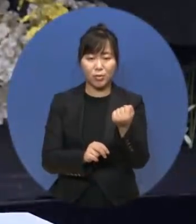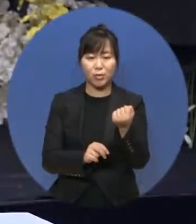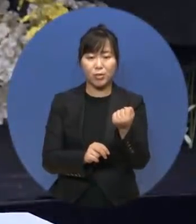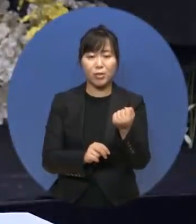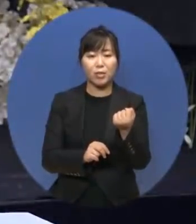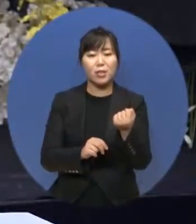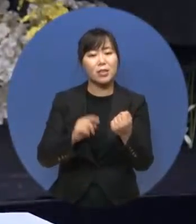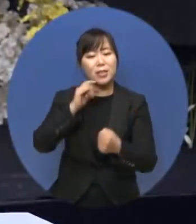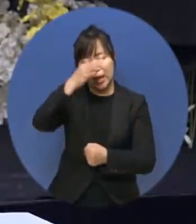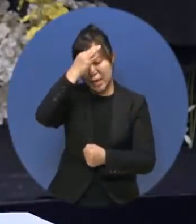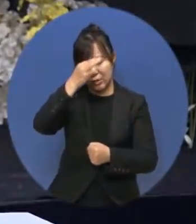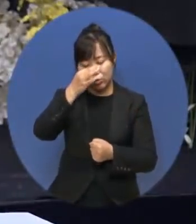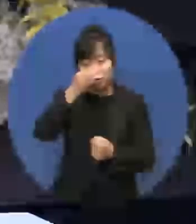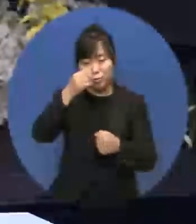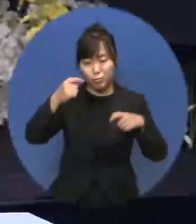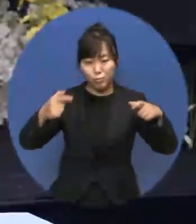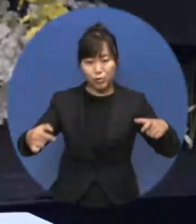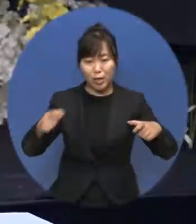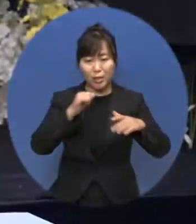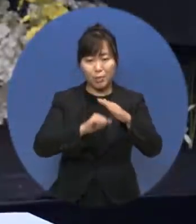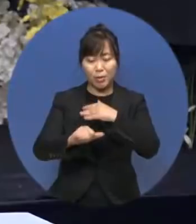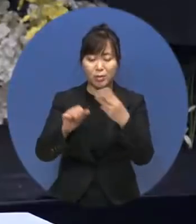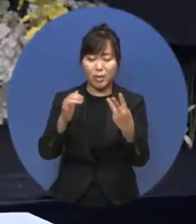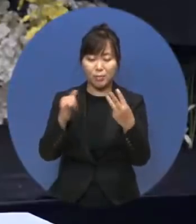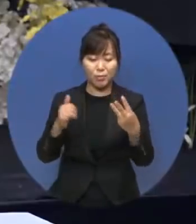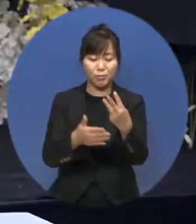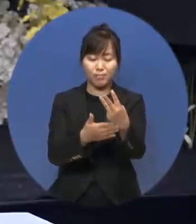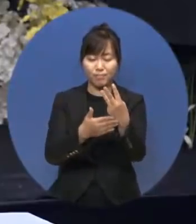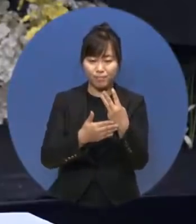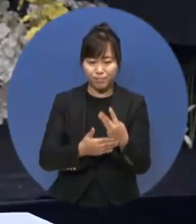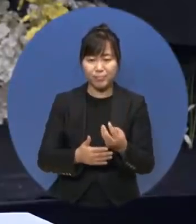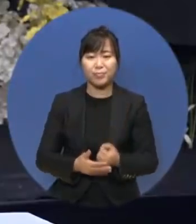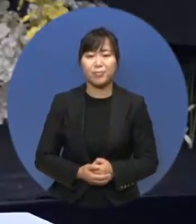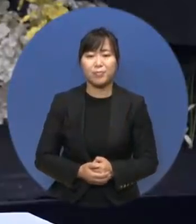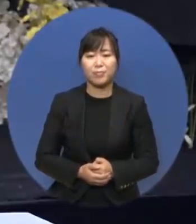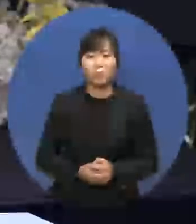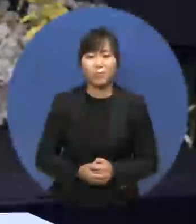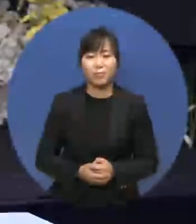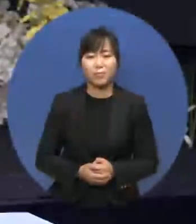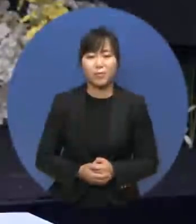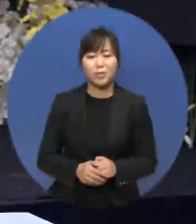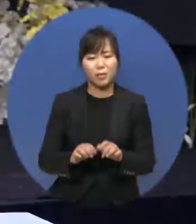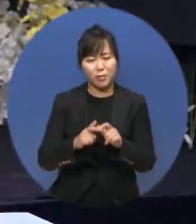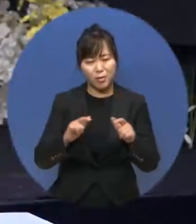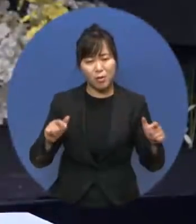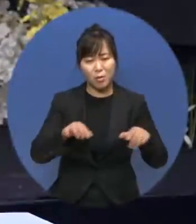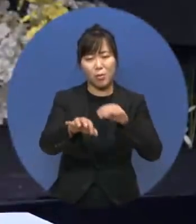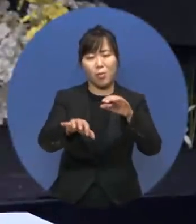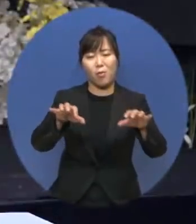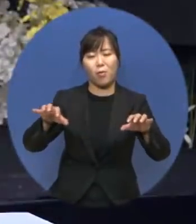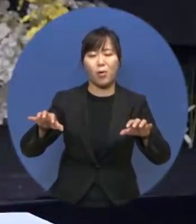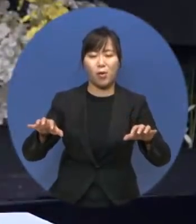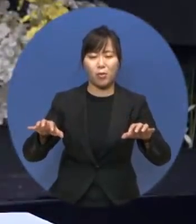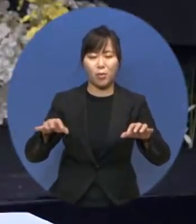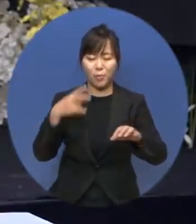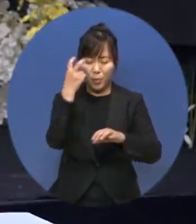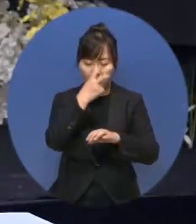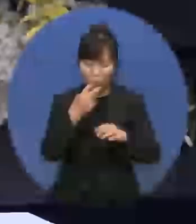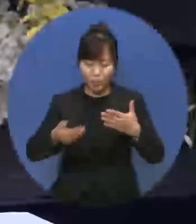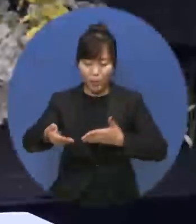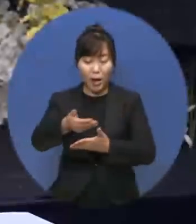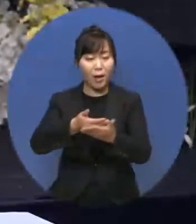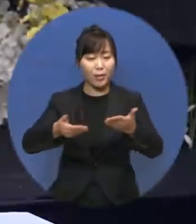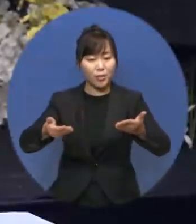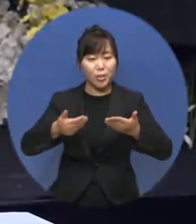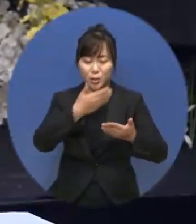중심으로 해서 예술 장르를 대표해서 세 분을 모셔봤습니다. 여러 현장의 생생한 통찰을 공유해